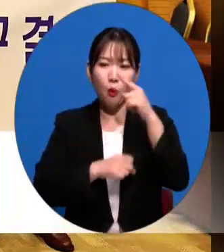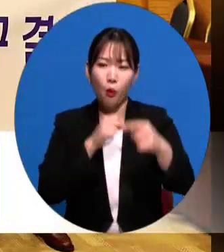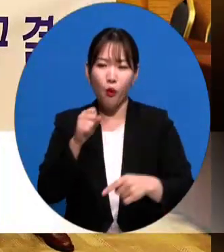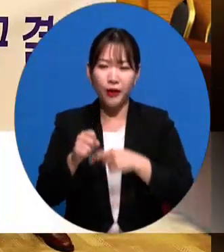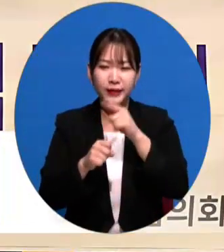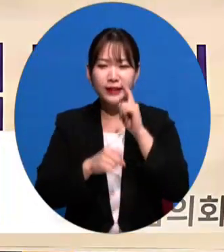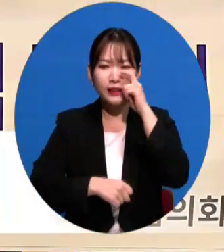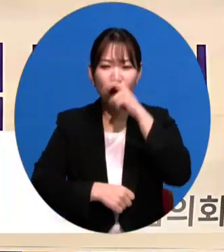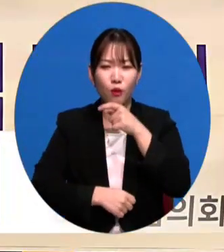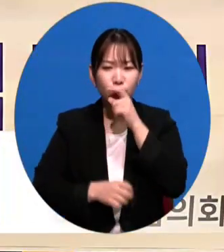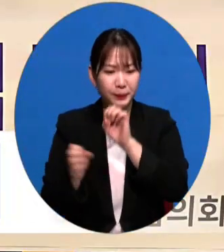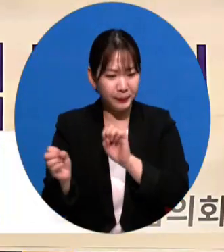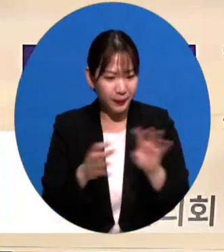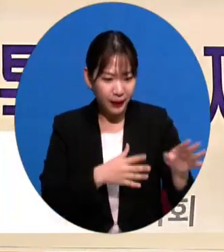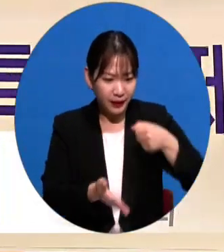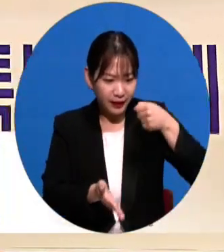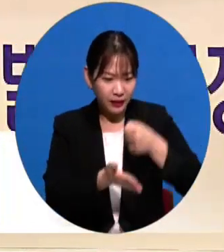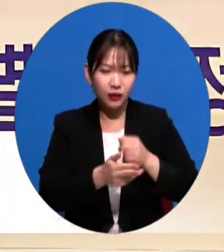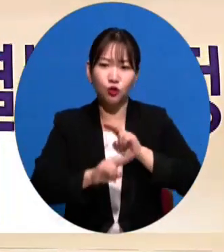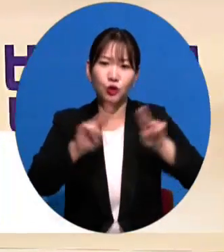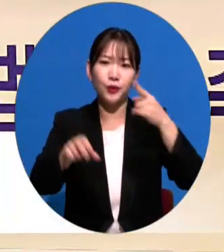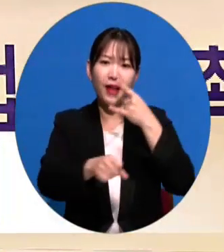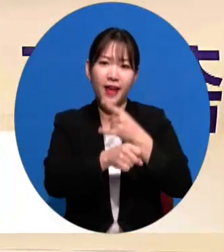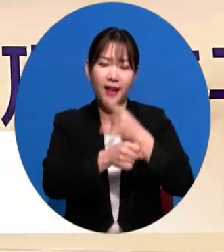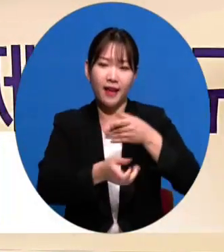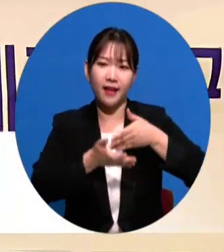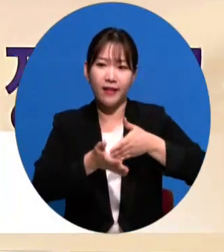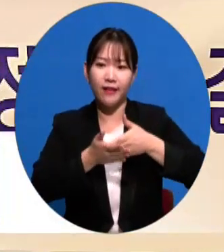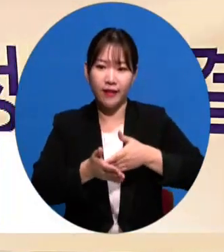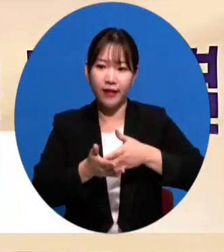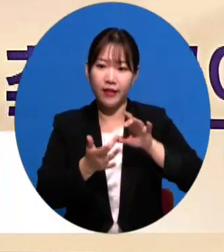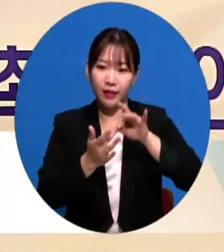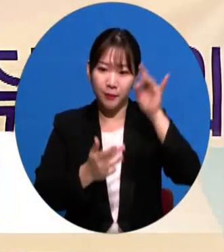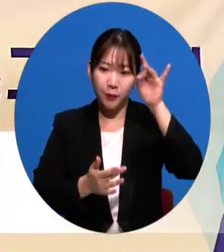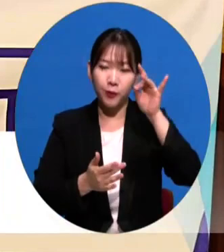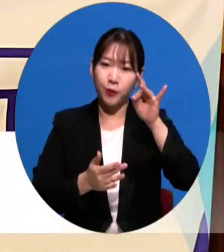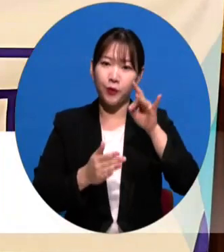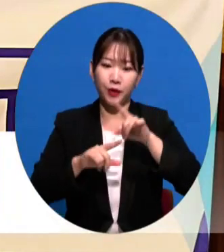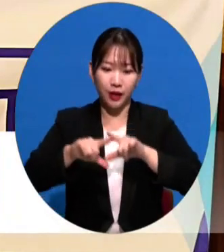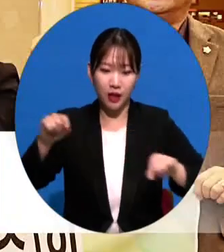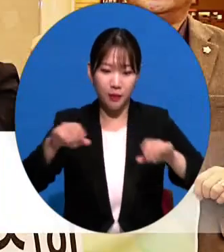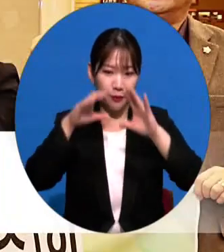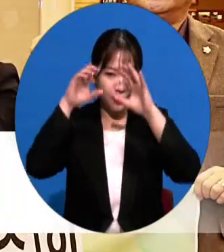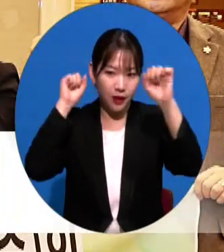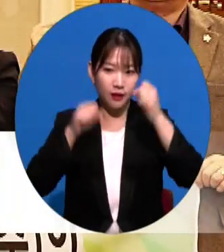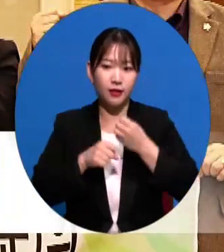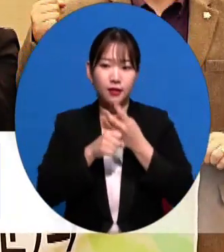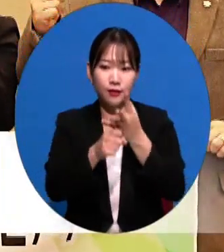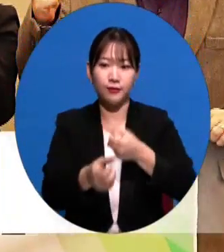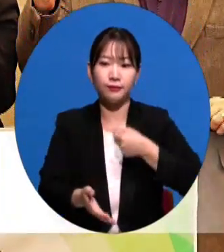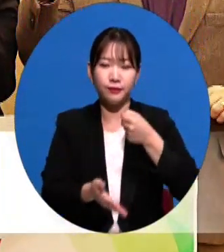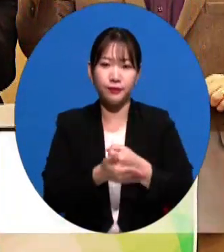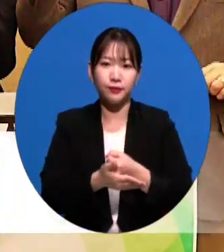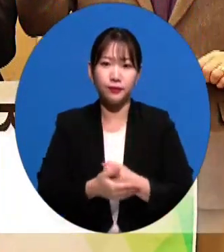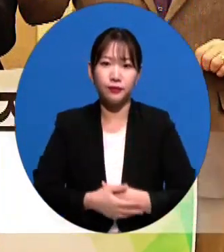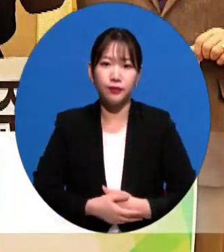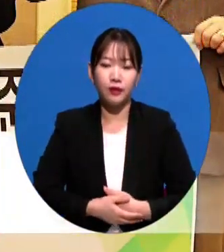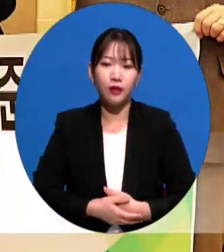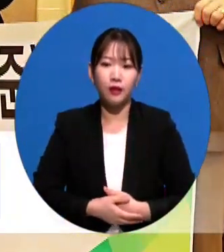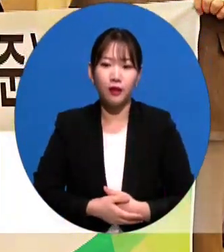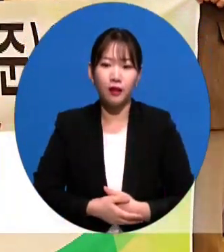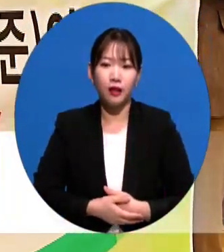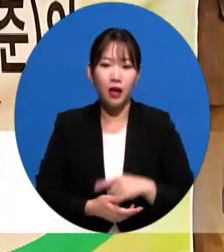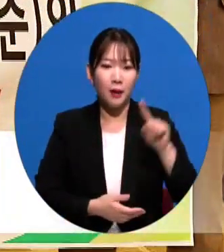원전 오염수 방류 결정 철회를 촉구하는 결의문을 채택해 일본 대사관에 전달하기로 했습니다.